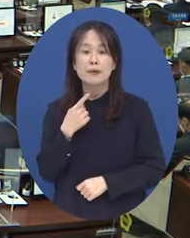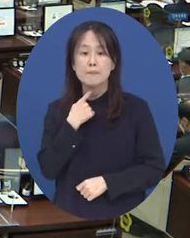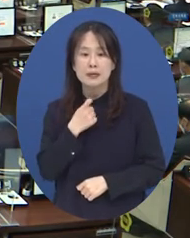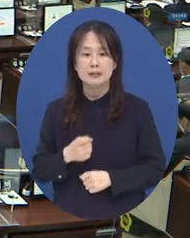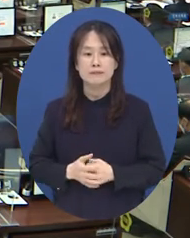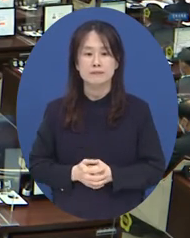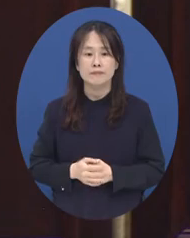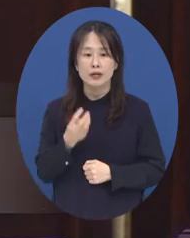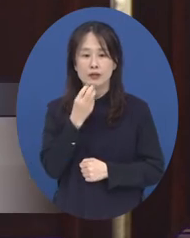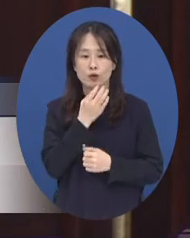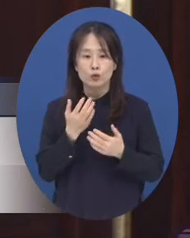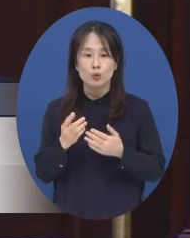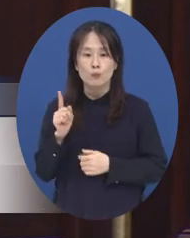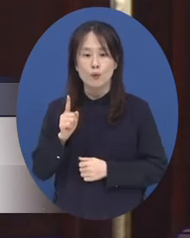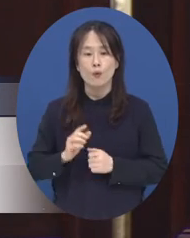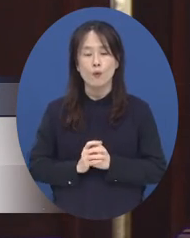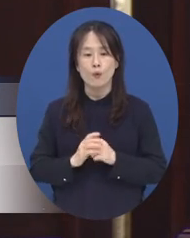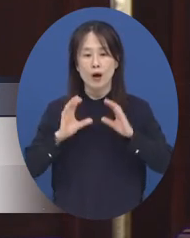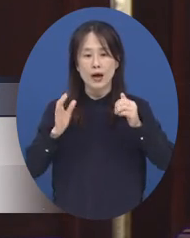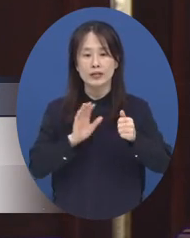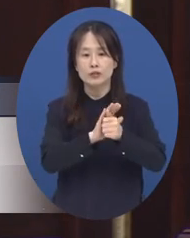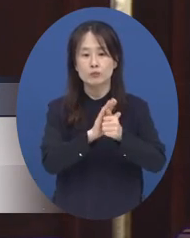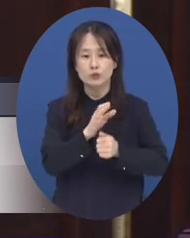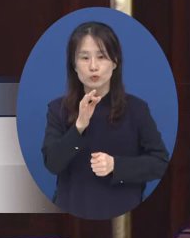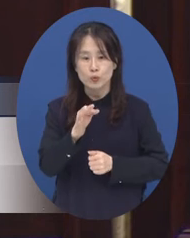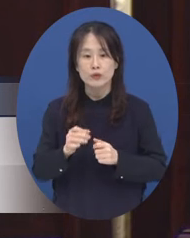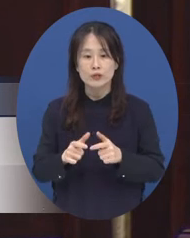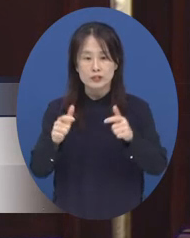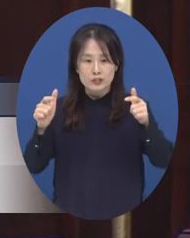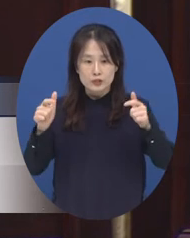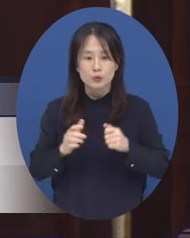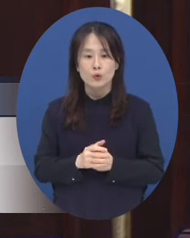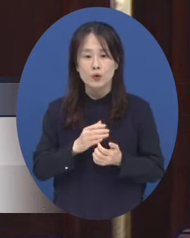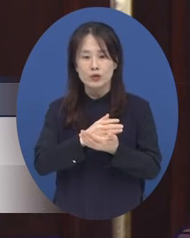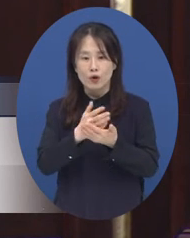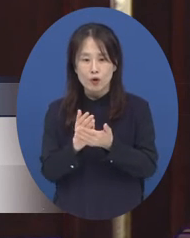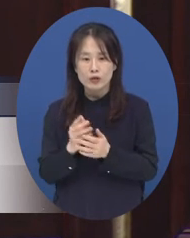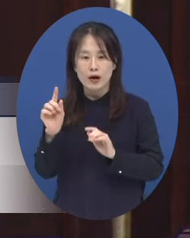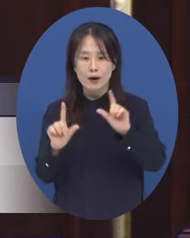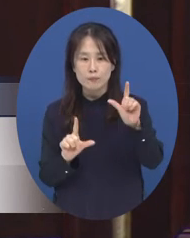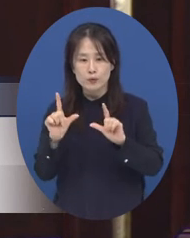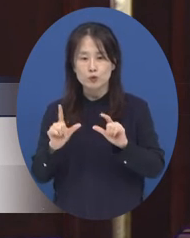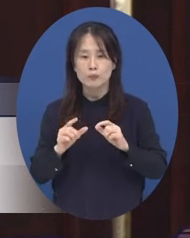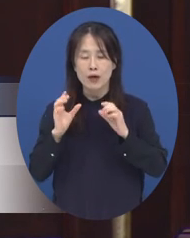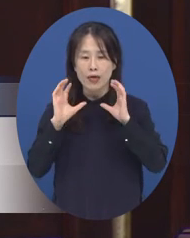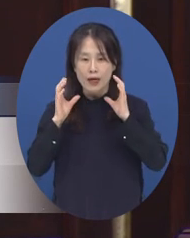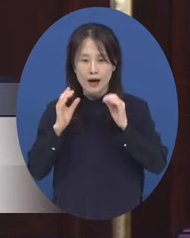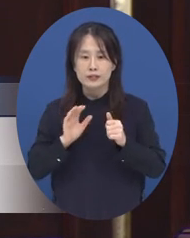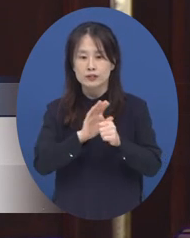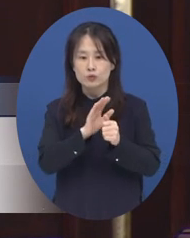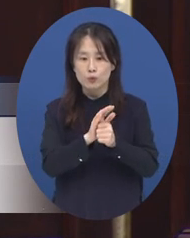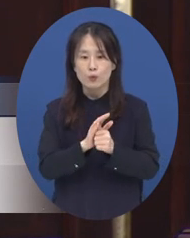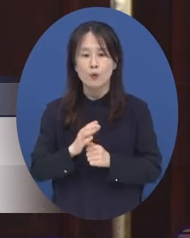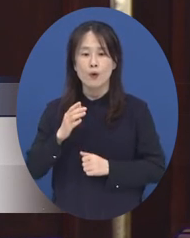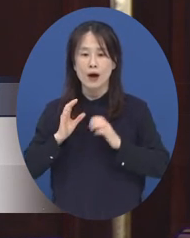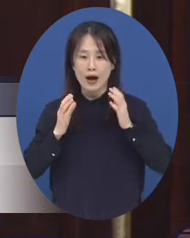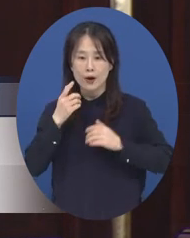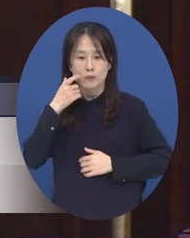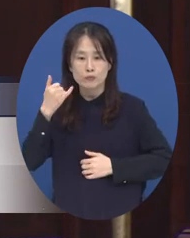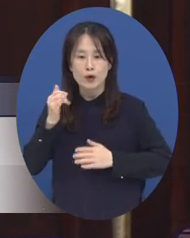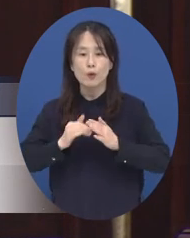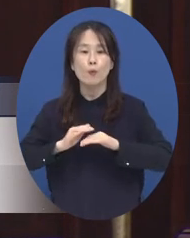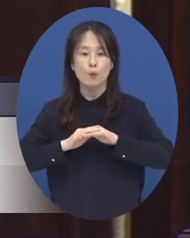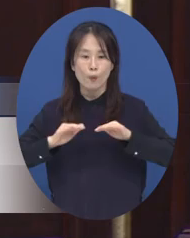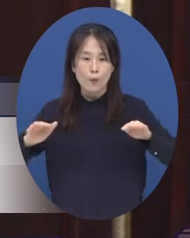이어졌습니다 경유차 원 의 보유 누전 학교로 다양 팩 공부하고 때 아이와 부모에게 공정한 보육을